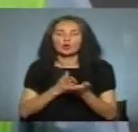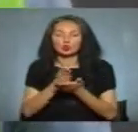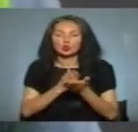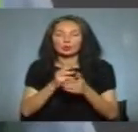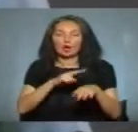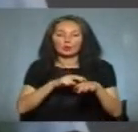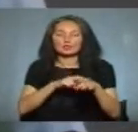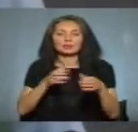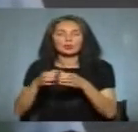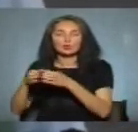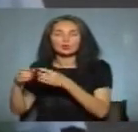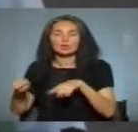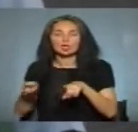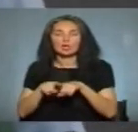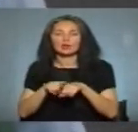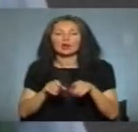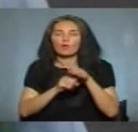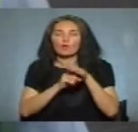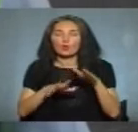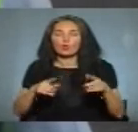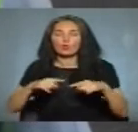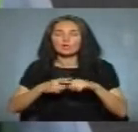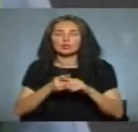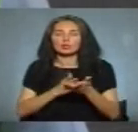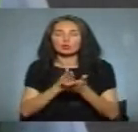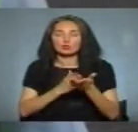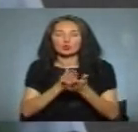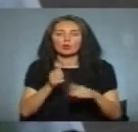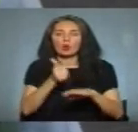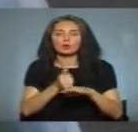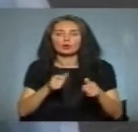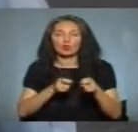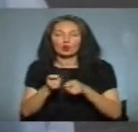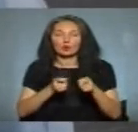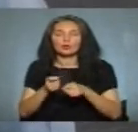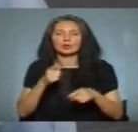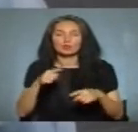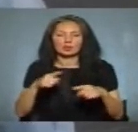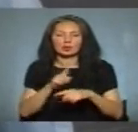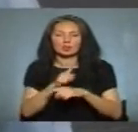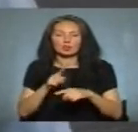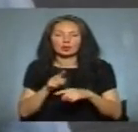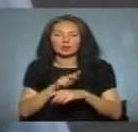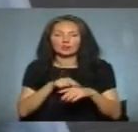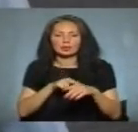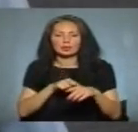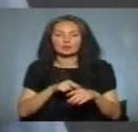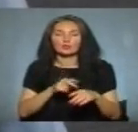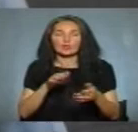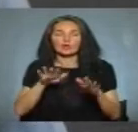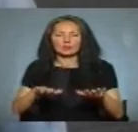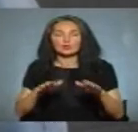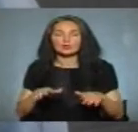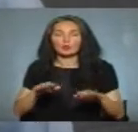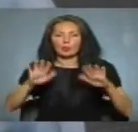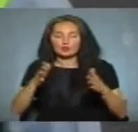поліцейські підрозділи, а також вибухотехнічна служба головного управління національної поліції в Тернопільській області. На місці події проводилася евакуація технічного